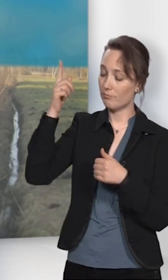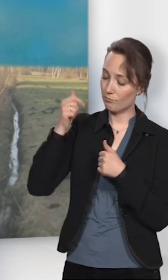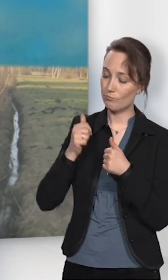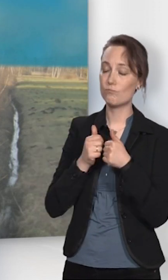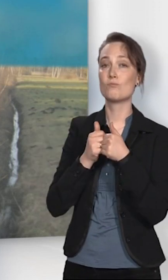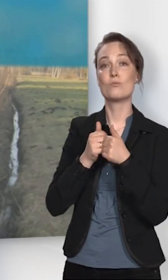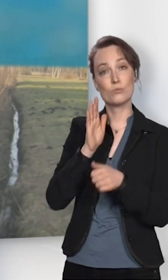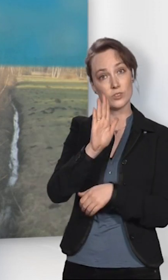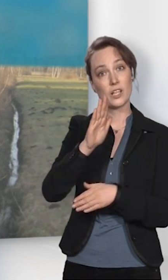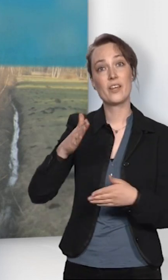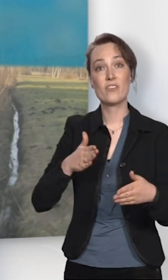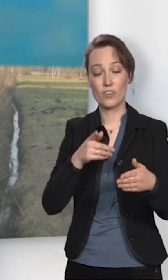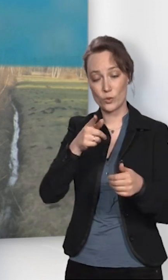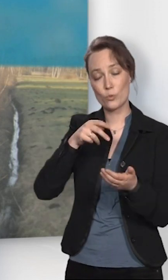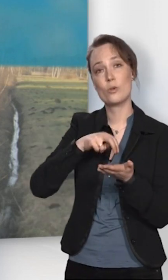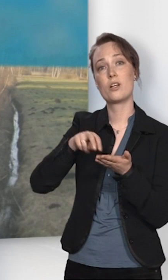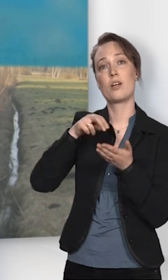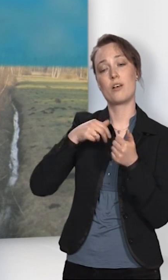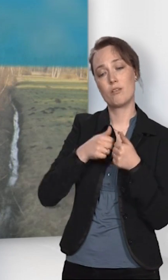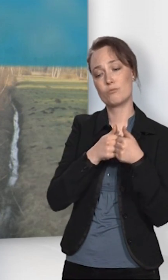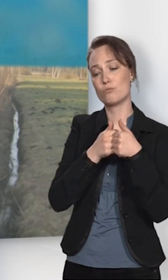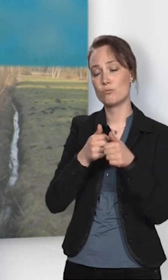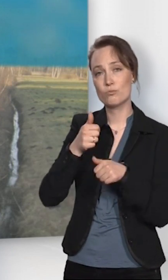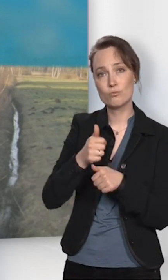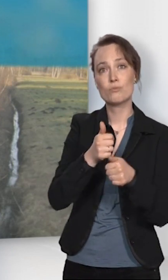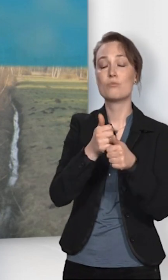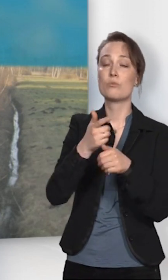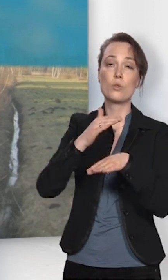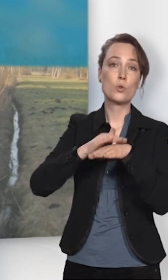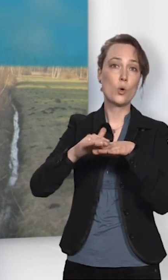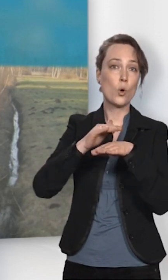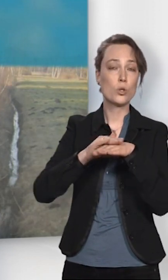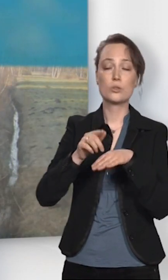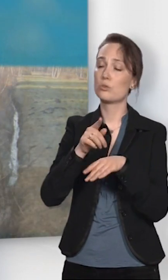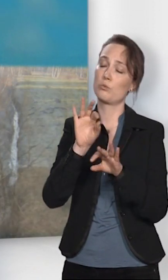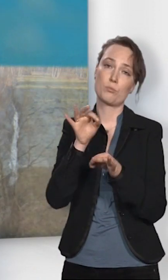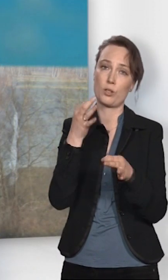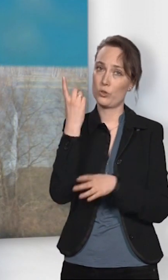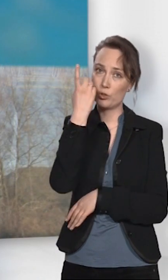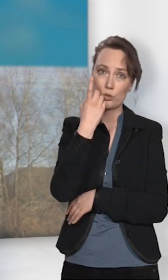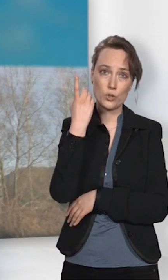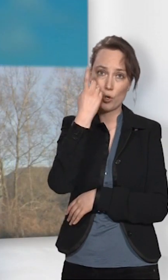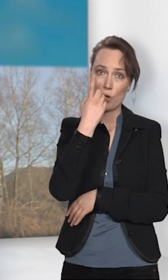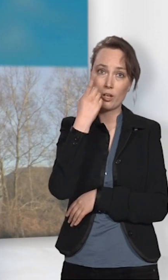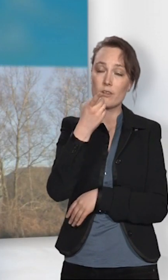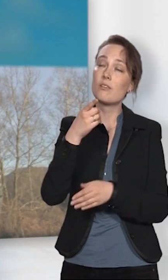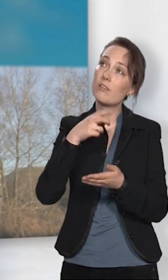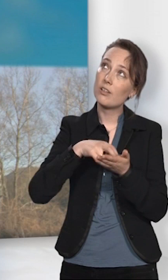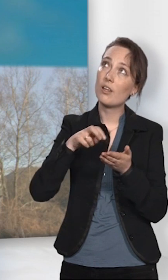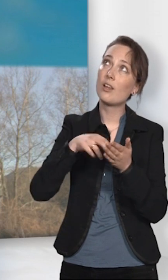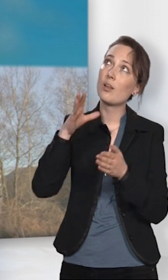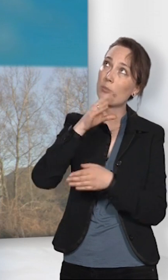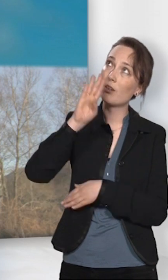Geh auf deinen Weg getrost und ohne Sorge, geh mit